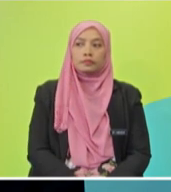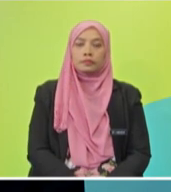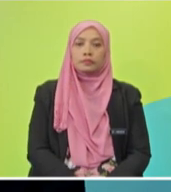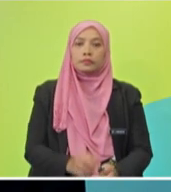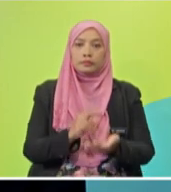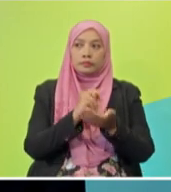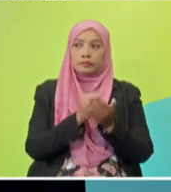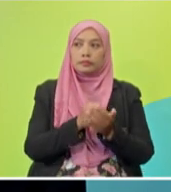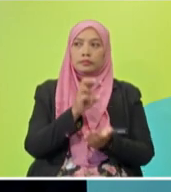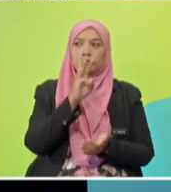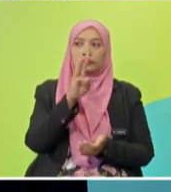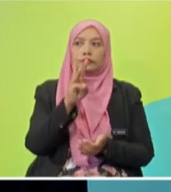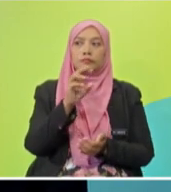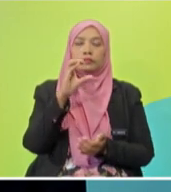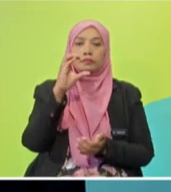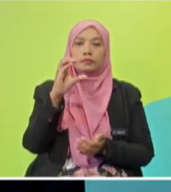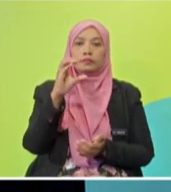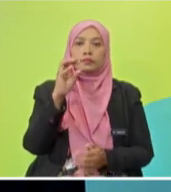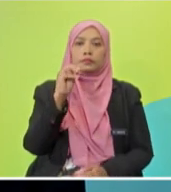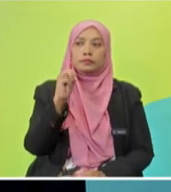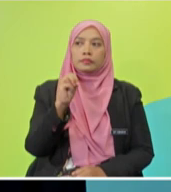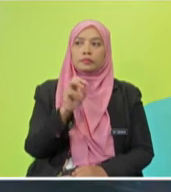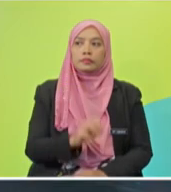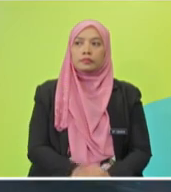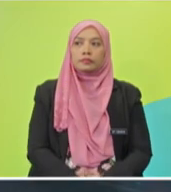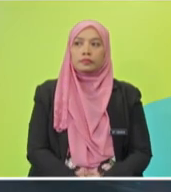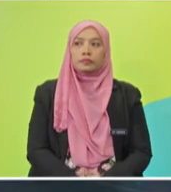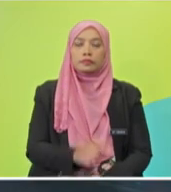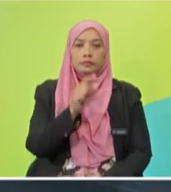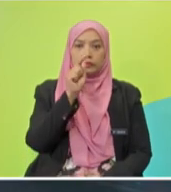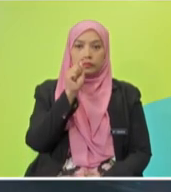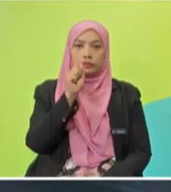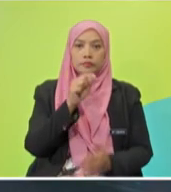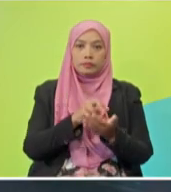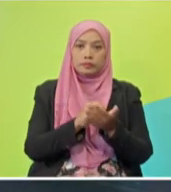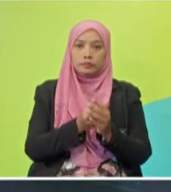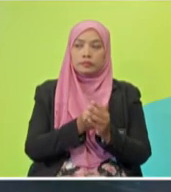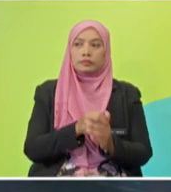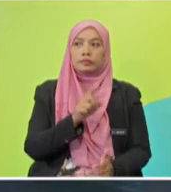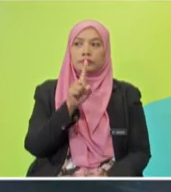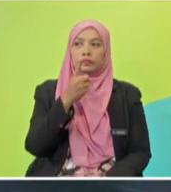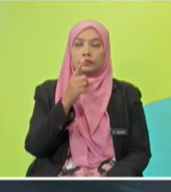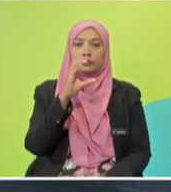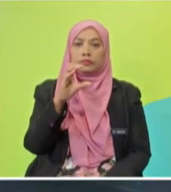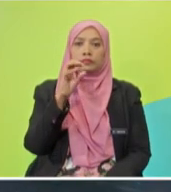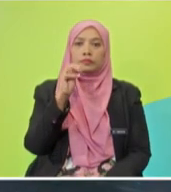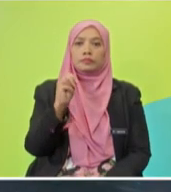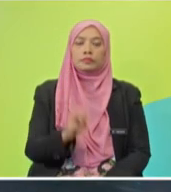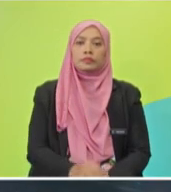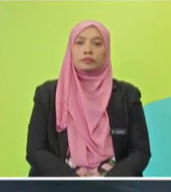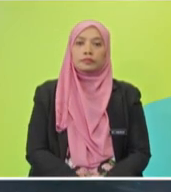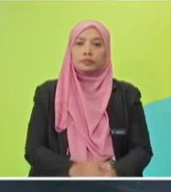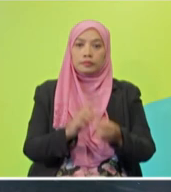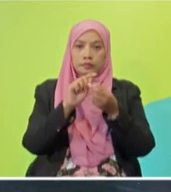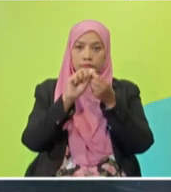kena tukar unit dulu. Unit dia mesti sama, Sean. Ah, yeah. Okey, anak-anak jijimik pun kena tahu ya. Okey, kita tukar